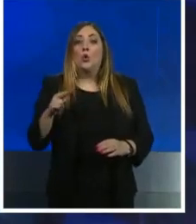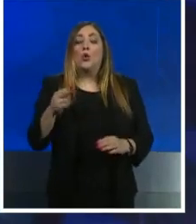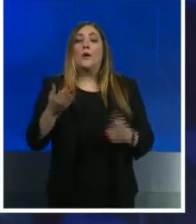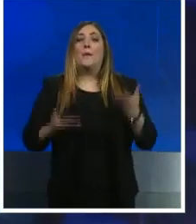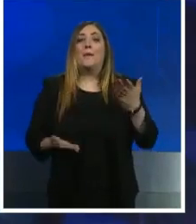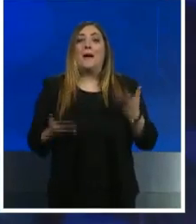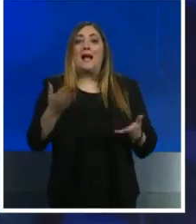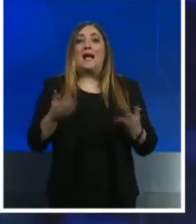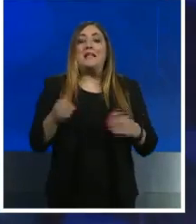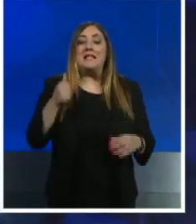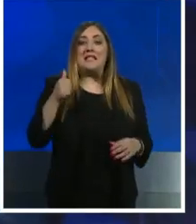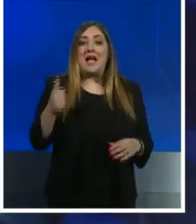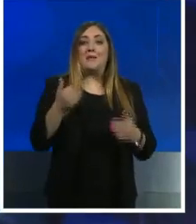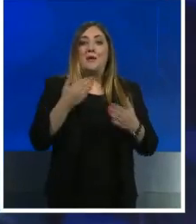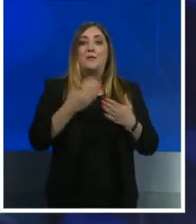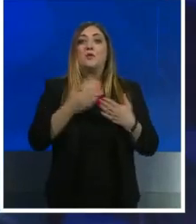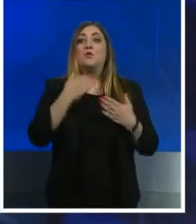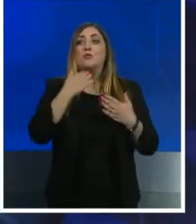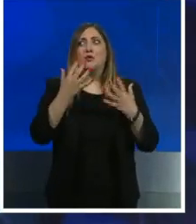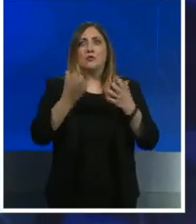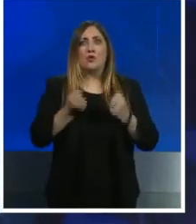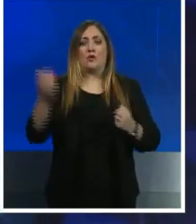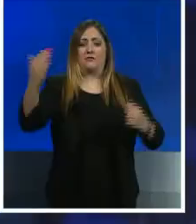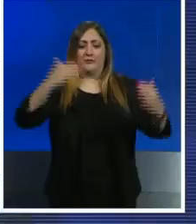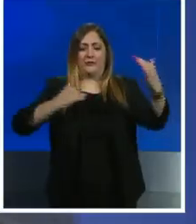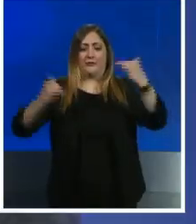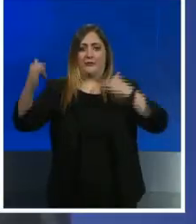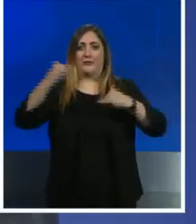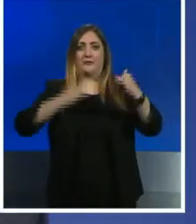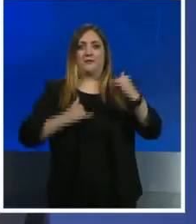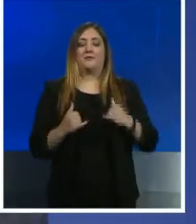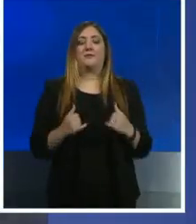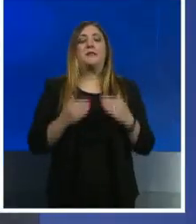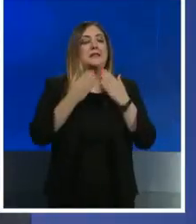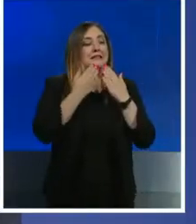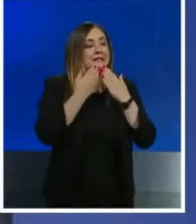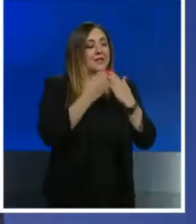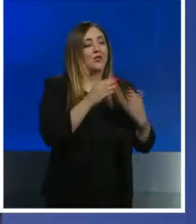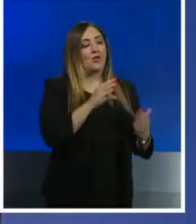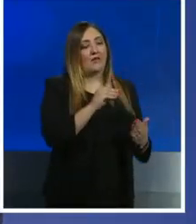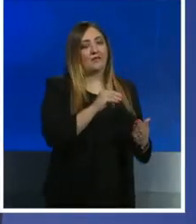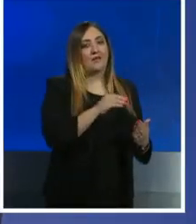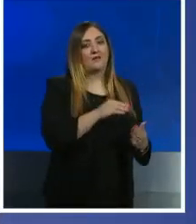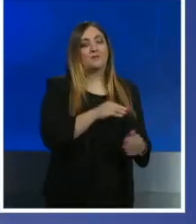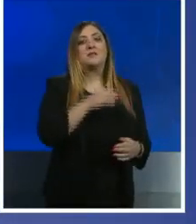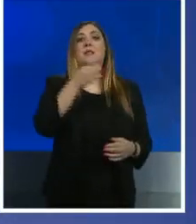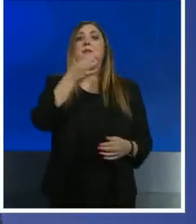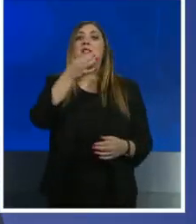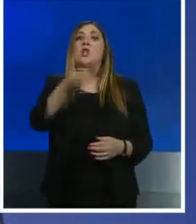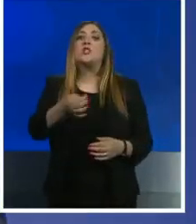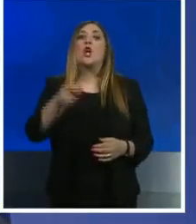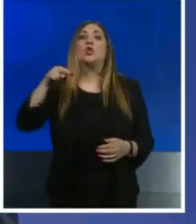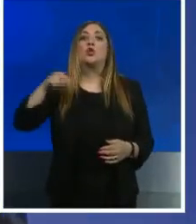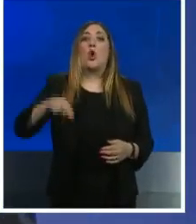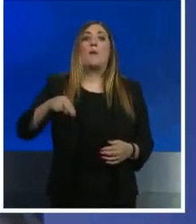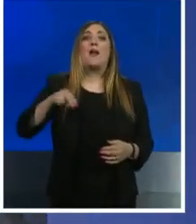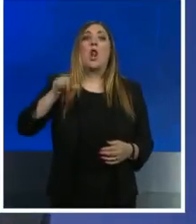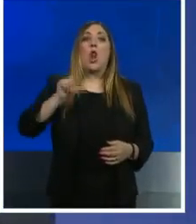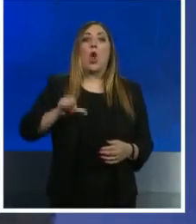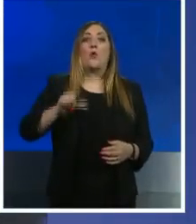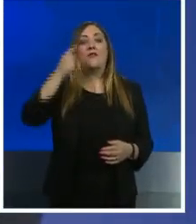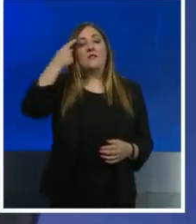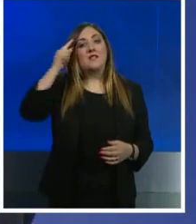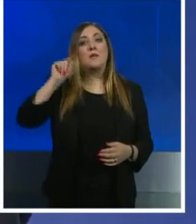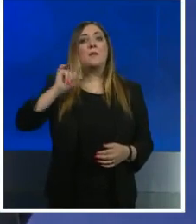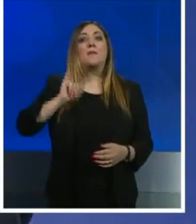kbir, ħalli ma jkolli bżonn nis kollha. Grazie ħafna Sur Battistino. Mistoqsija għal Norman Lowell minn Imperium Ewropa.